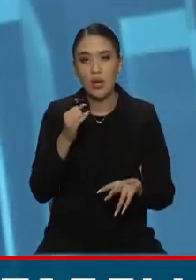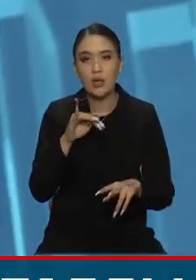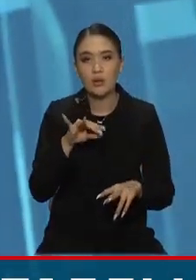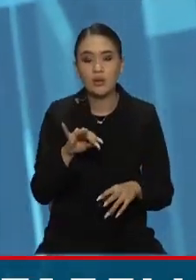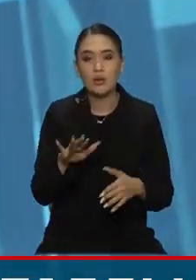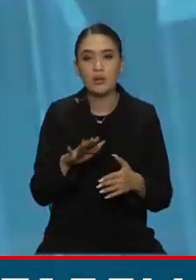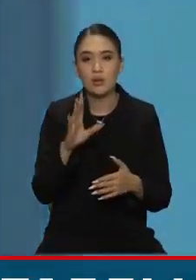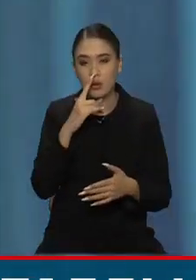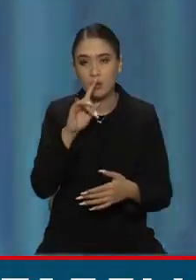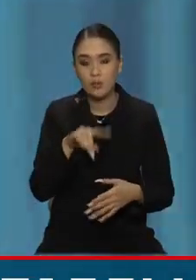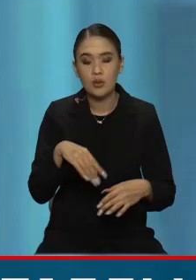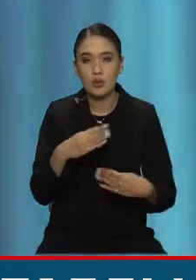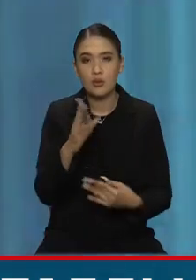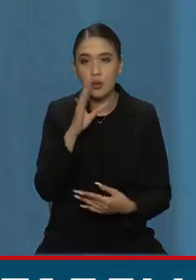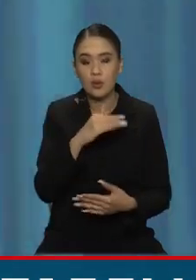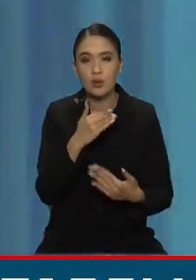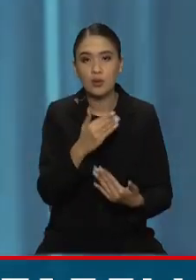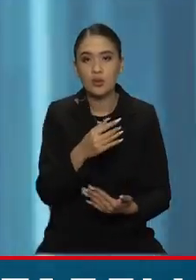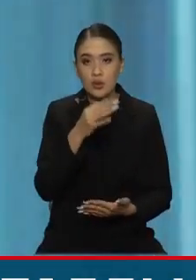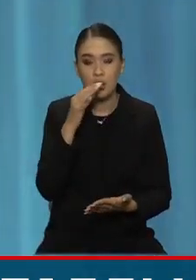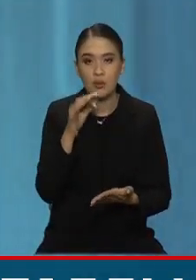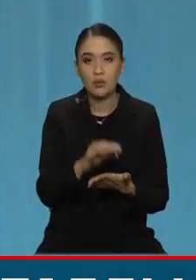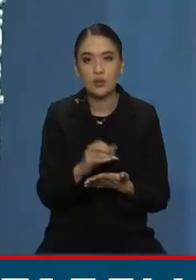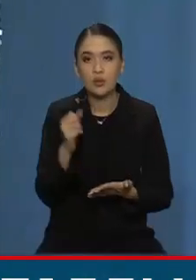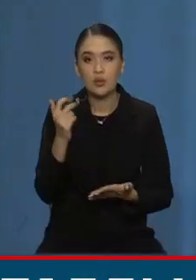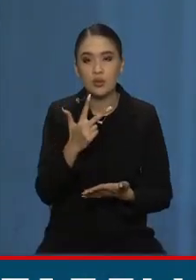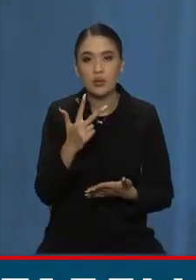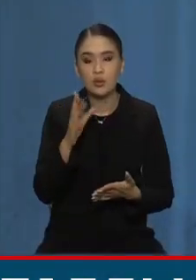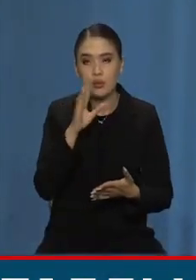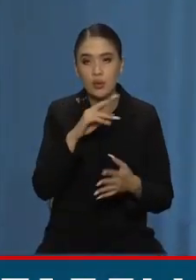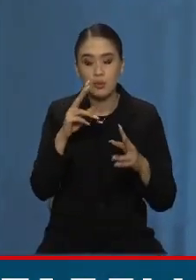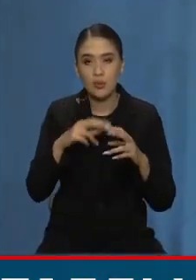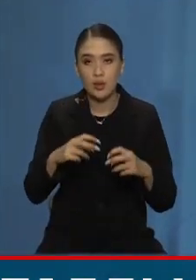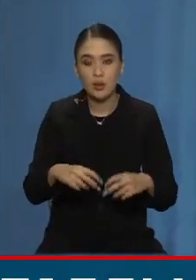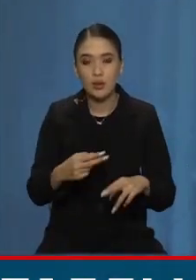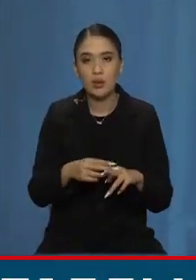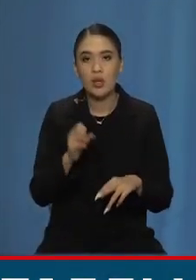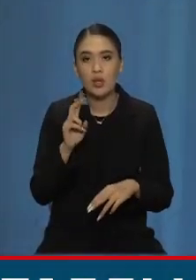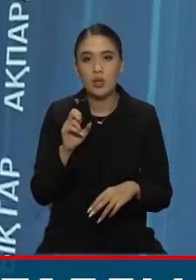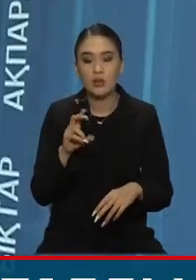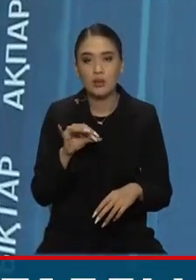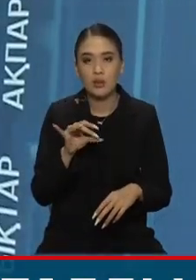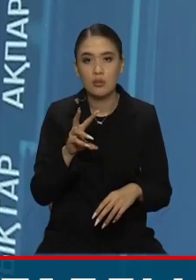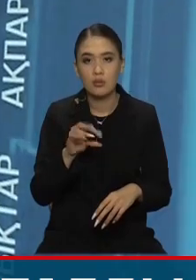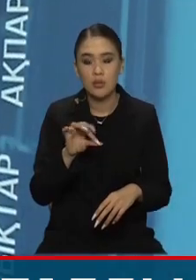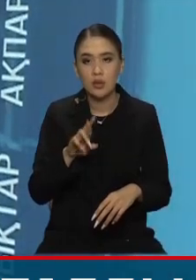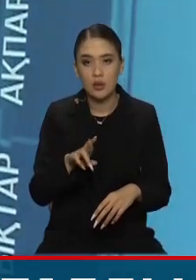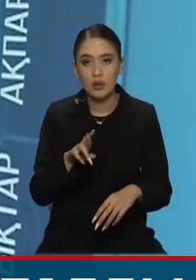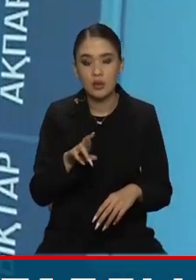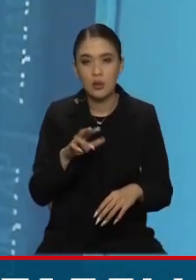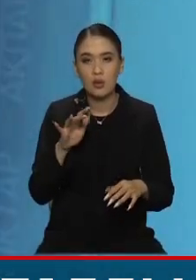беріледі. Сөйтіп оның жауабын үш сарапшы бағалайды. Ол үш сарапшы академиялық